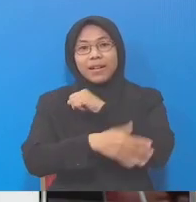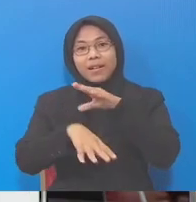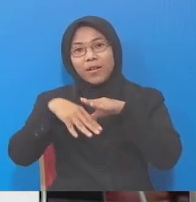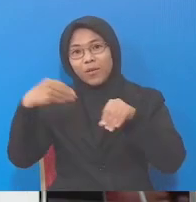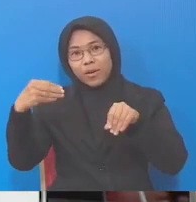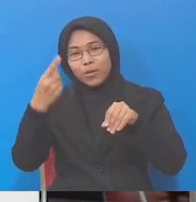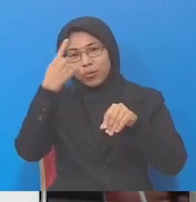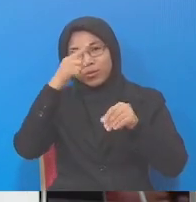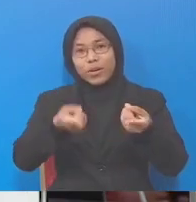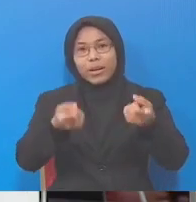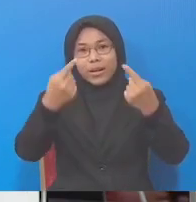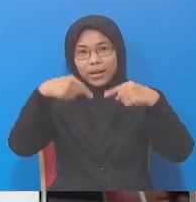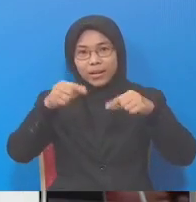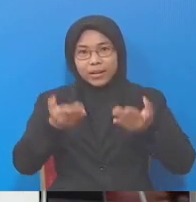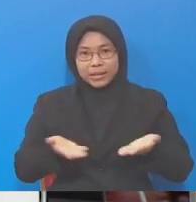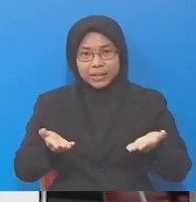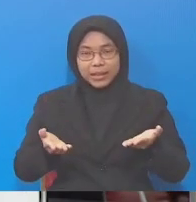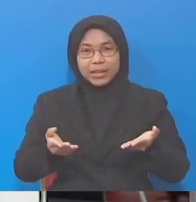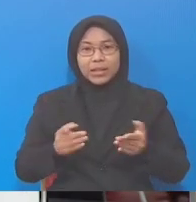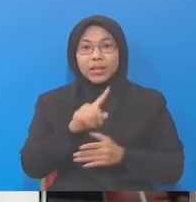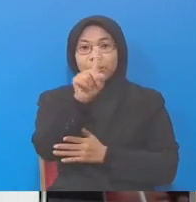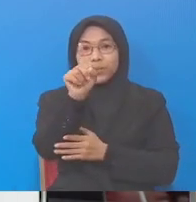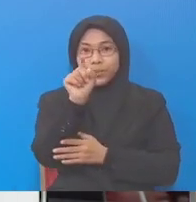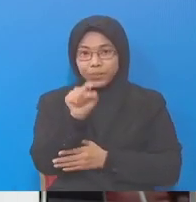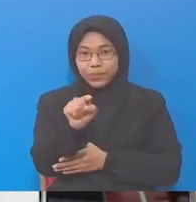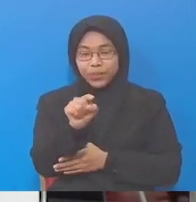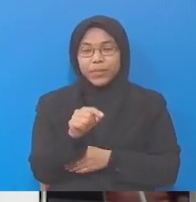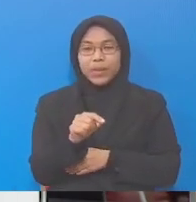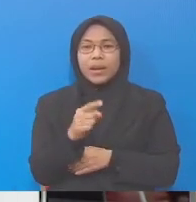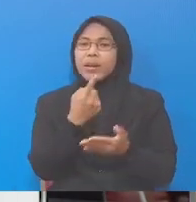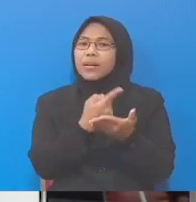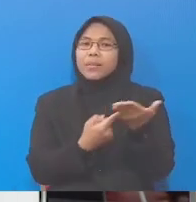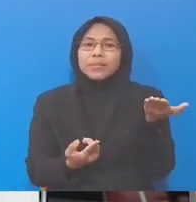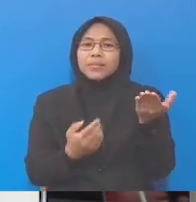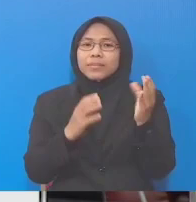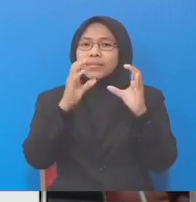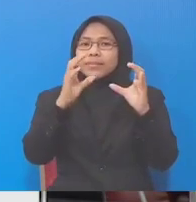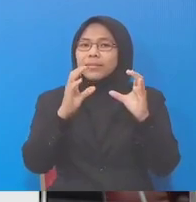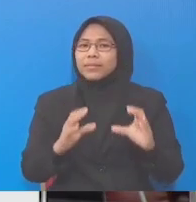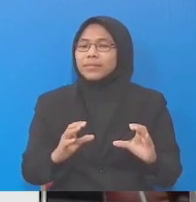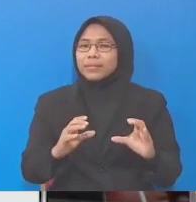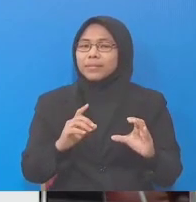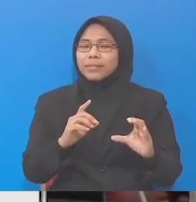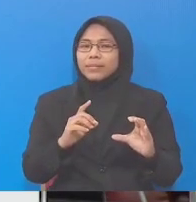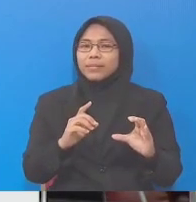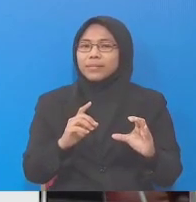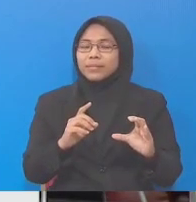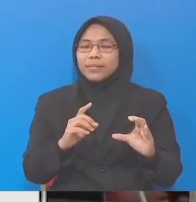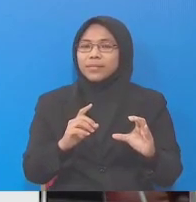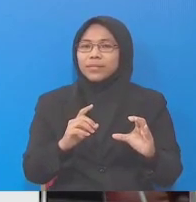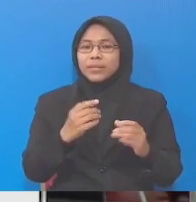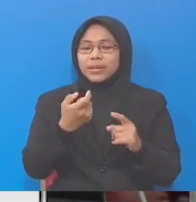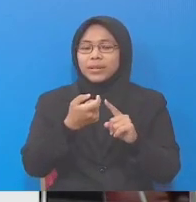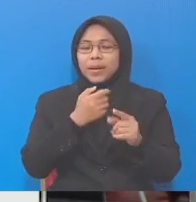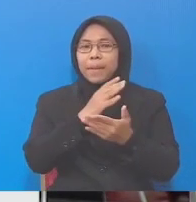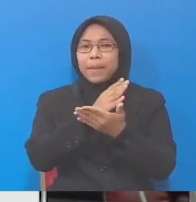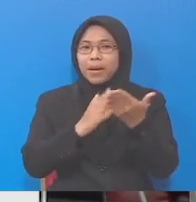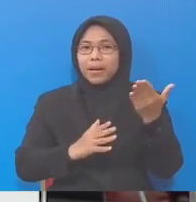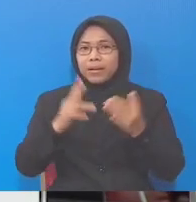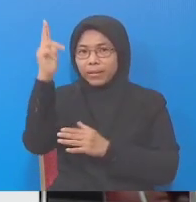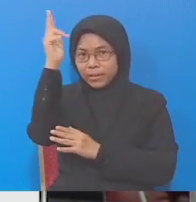asing untuk datang kesini persoalannya Apakah langkah-langkahnya ambil oleh pihak